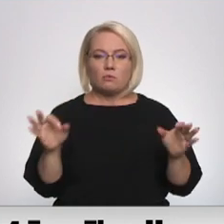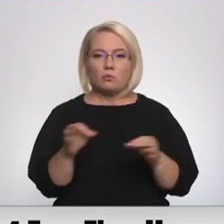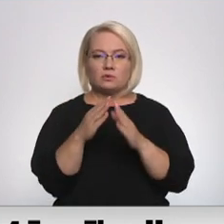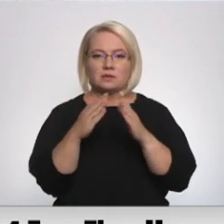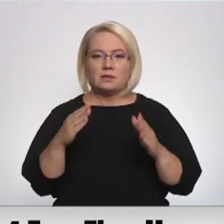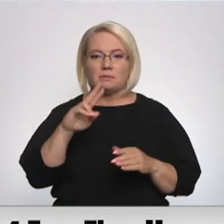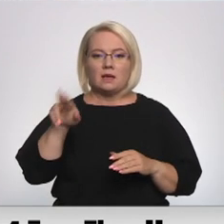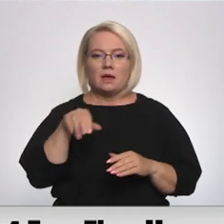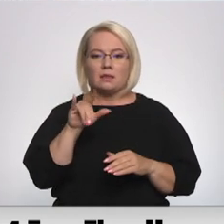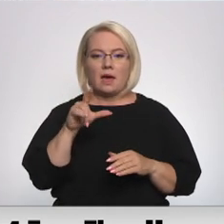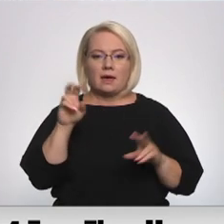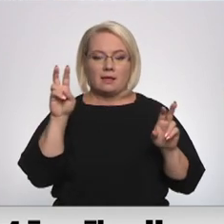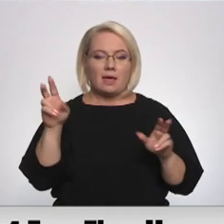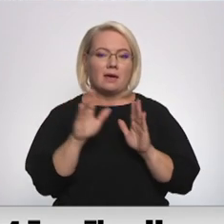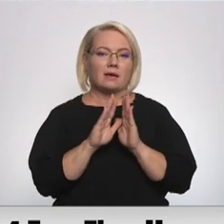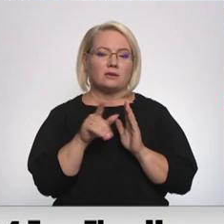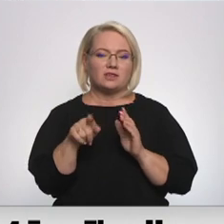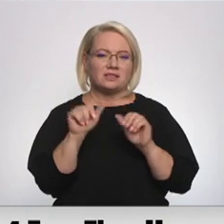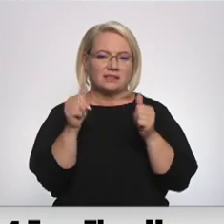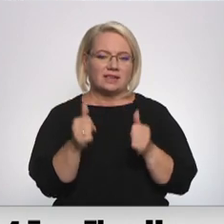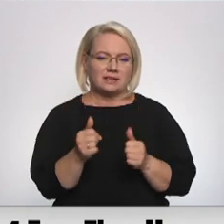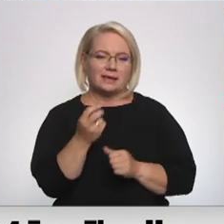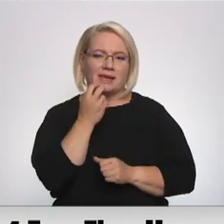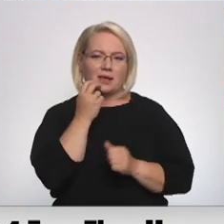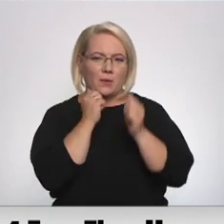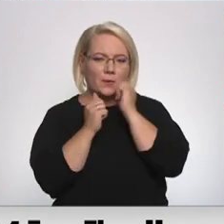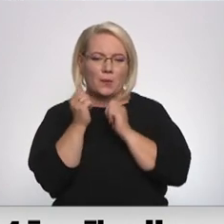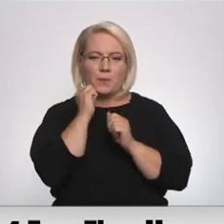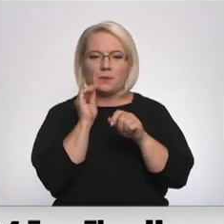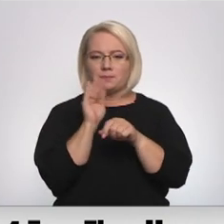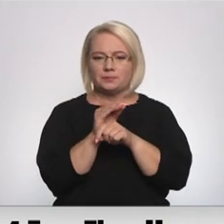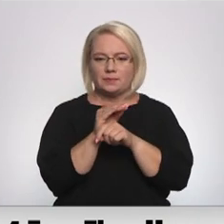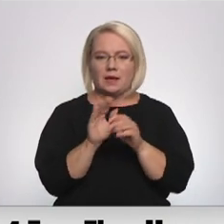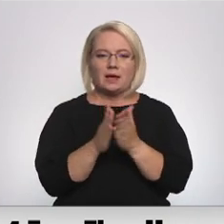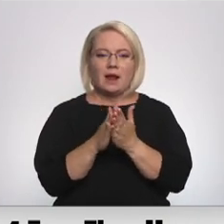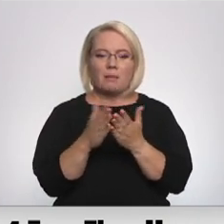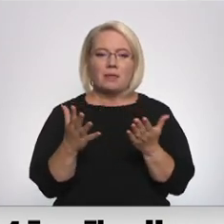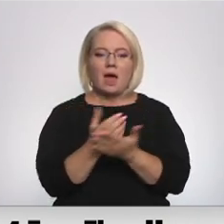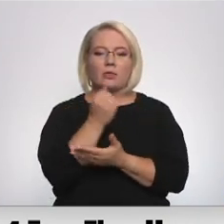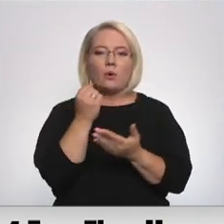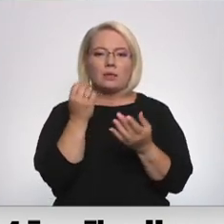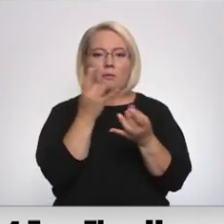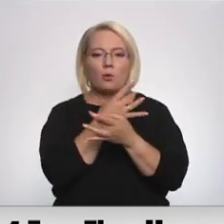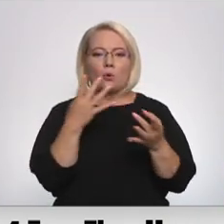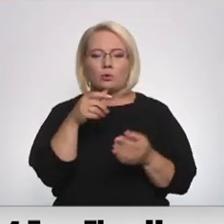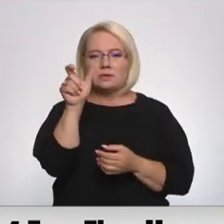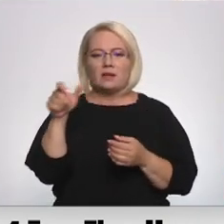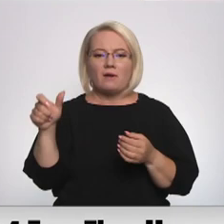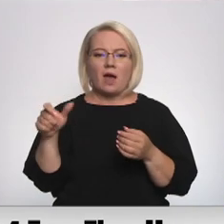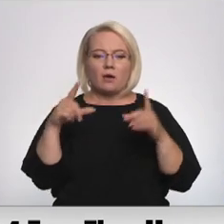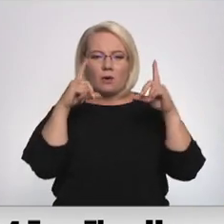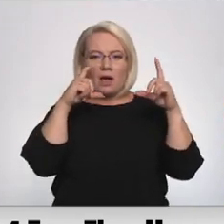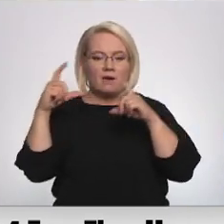Daile. Mūzaīkas stils, protams, ironisks un ar humoru. Grāmatā atrodam iespaidīga kultūras cilvēku galerija,